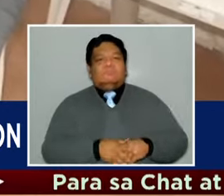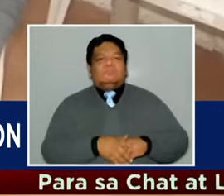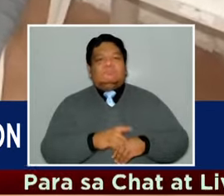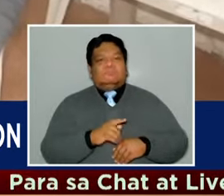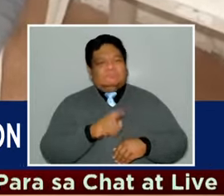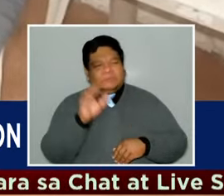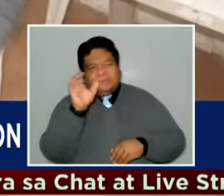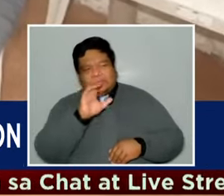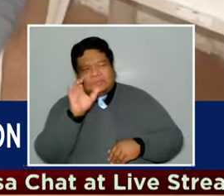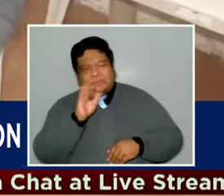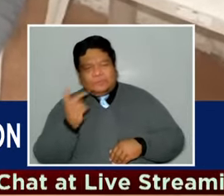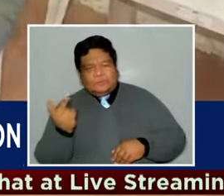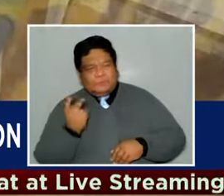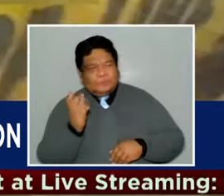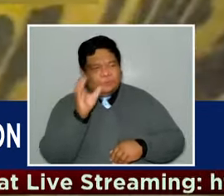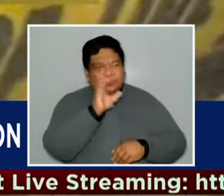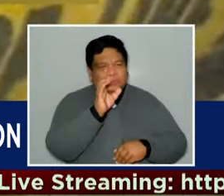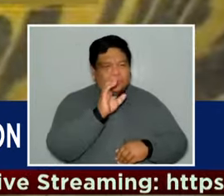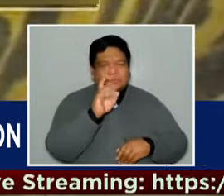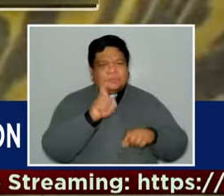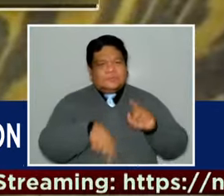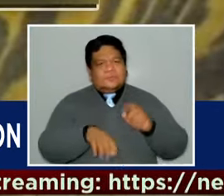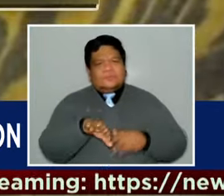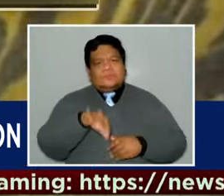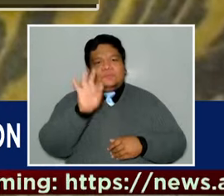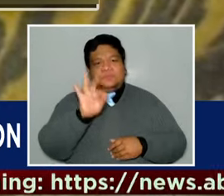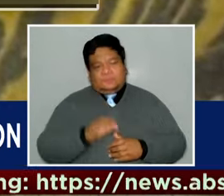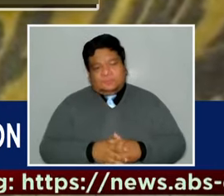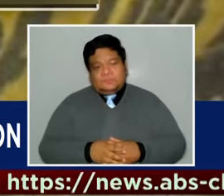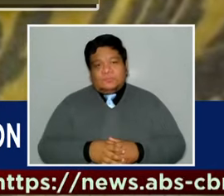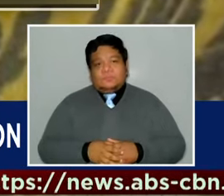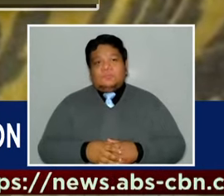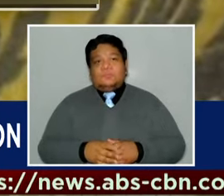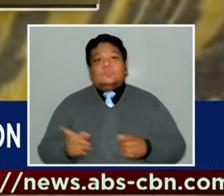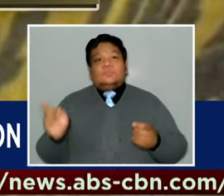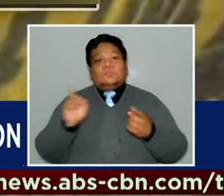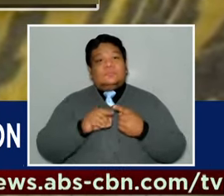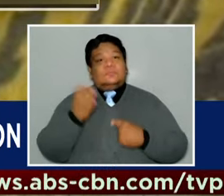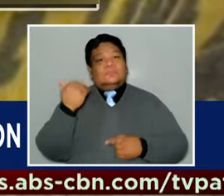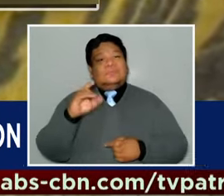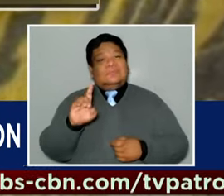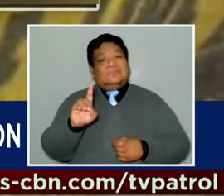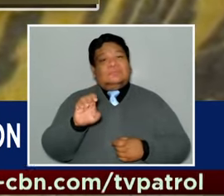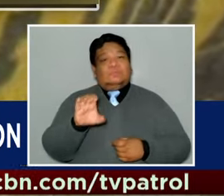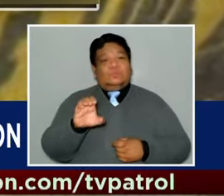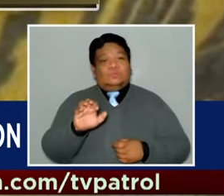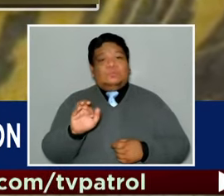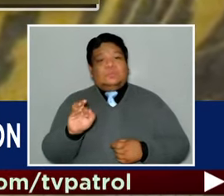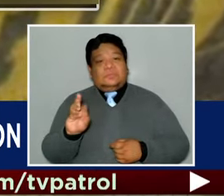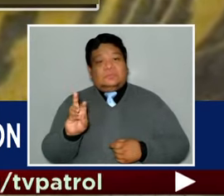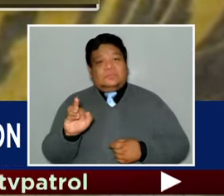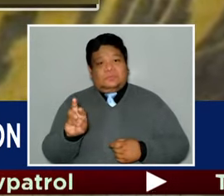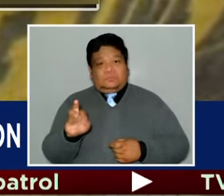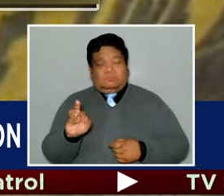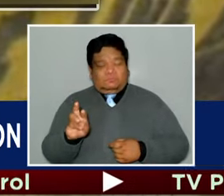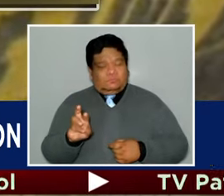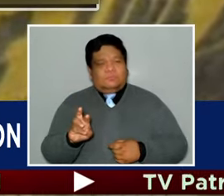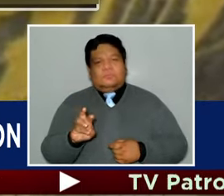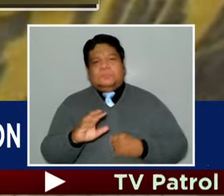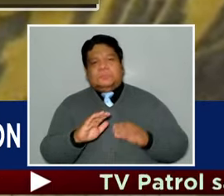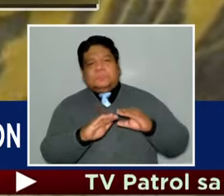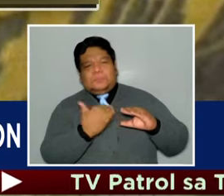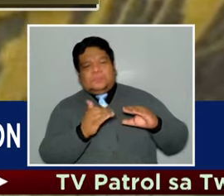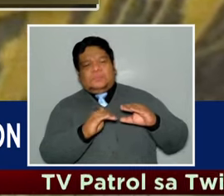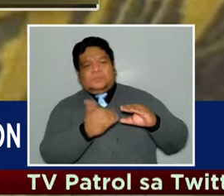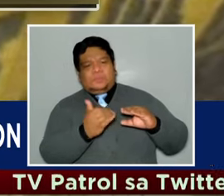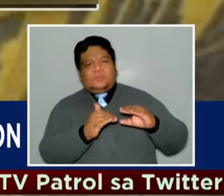pero hindi nila matagpuan. Hanggang noong December 16, isang nakakagimbal na mga chat message ang natanggap